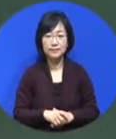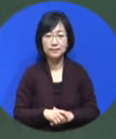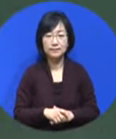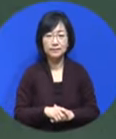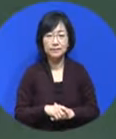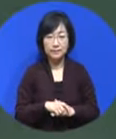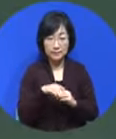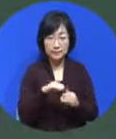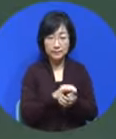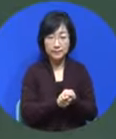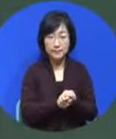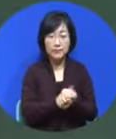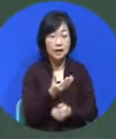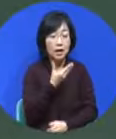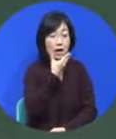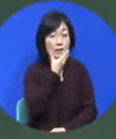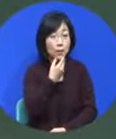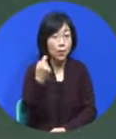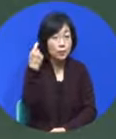복음의